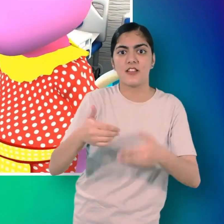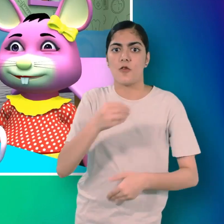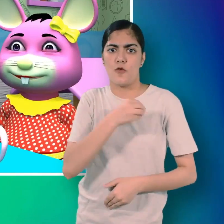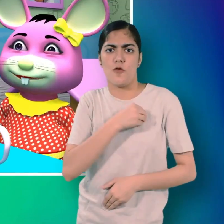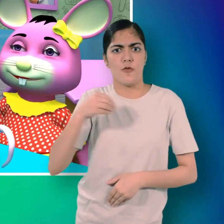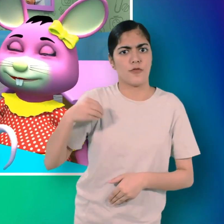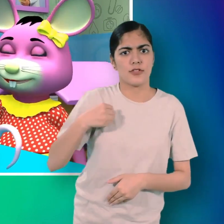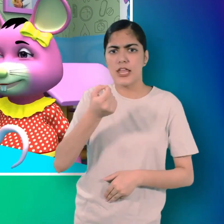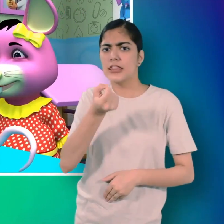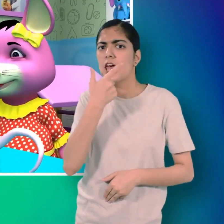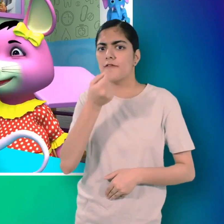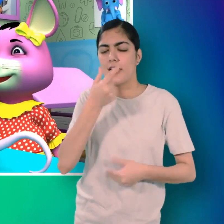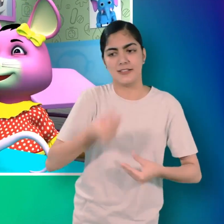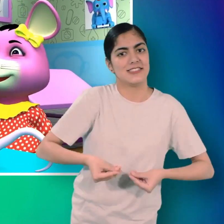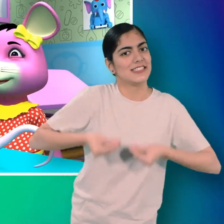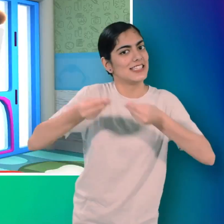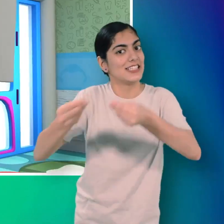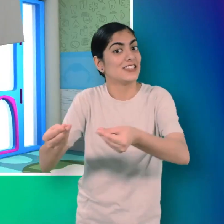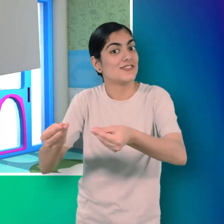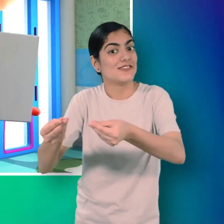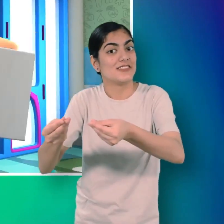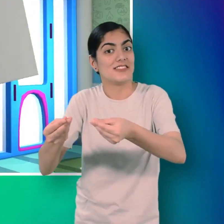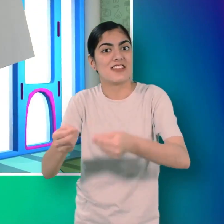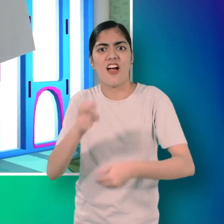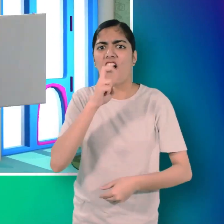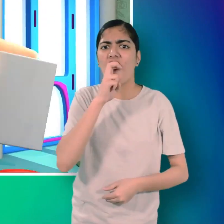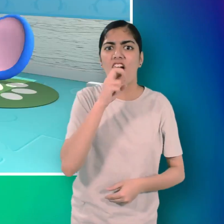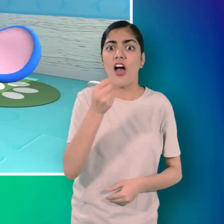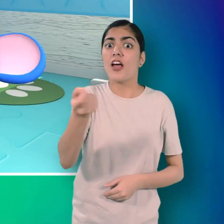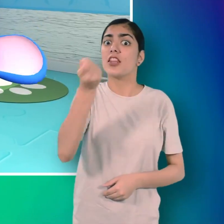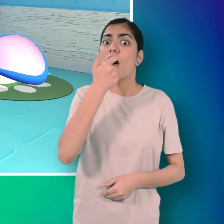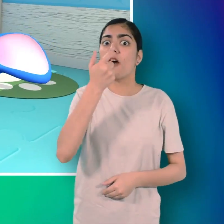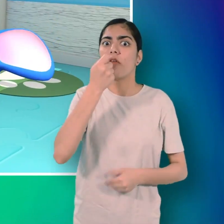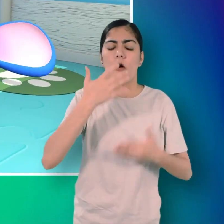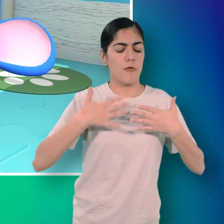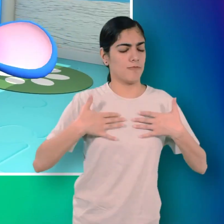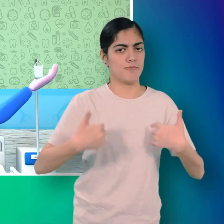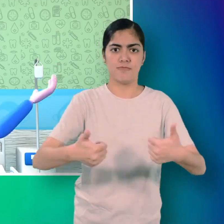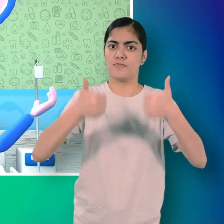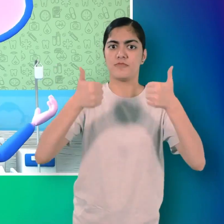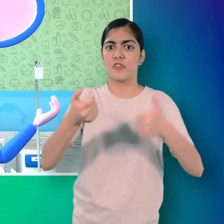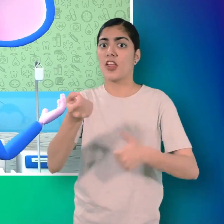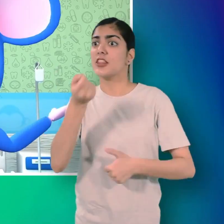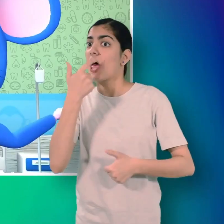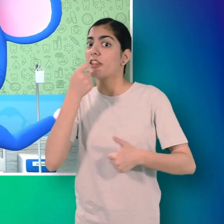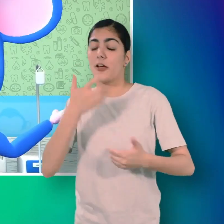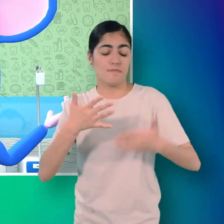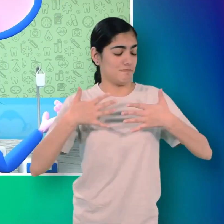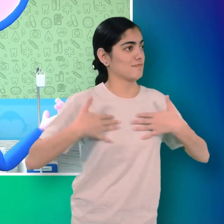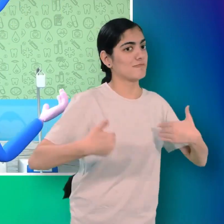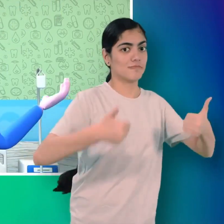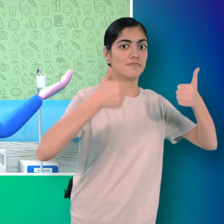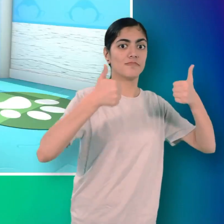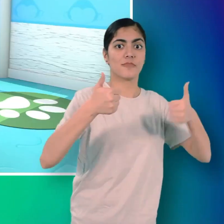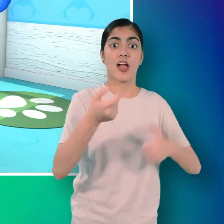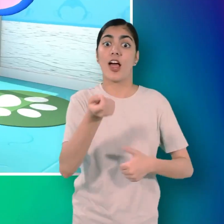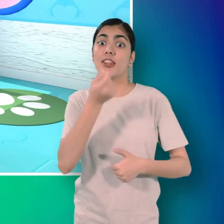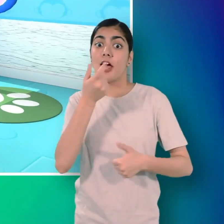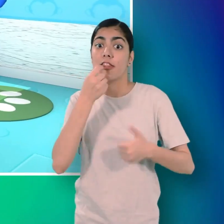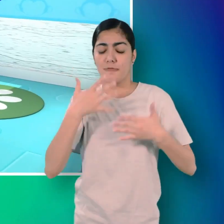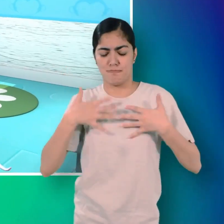डॉक्टर के पास, डॉक्टर ने खिलाई दवा। चूहा बोला वाह वाह